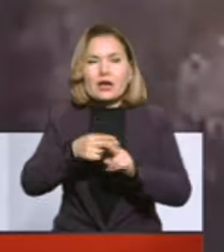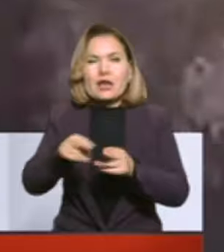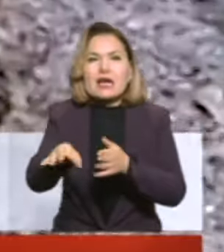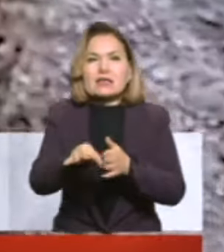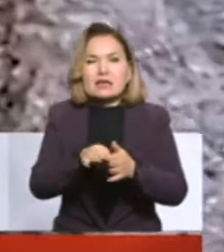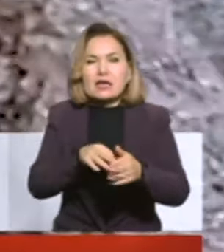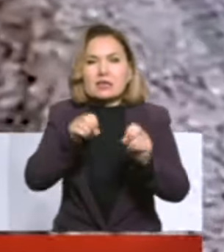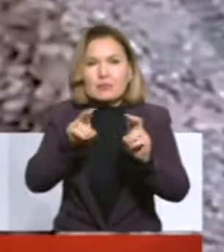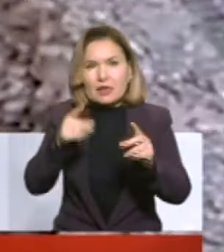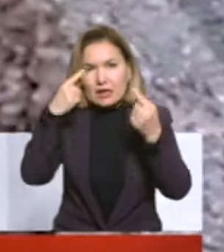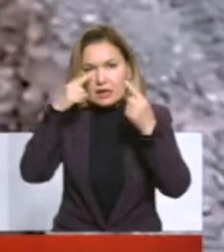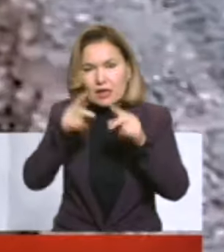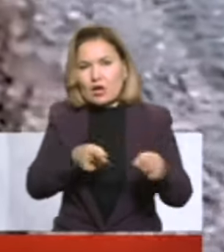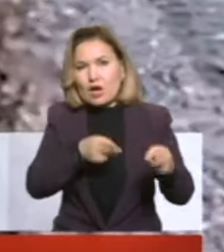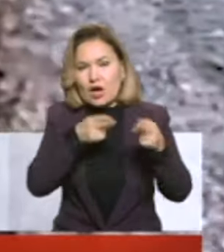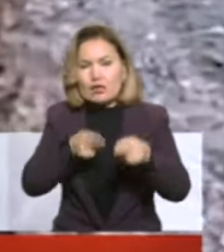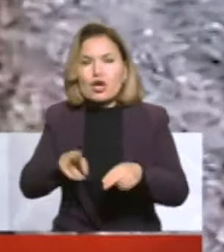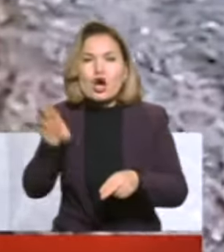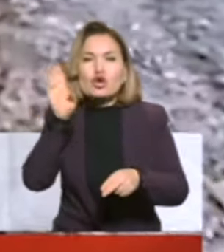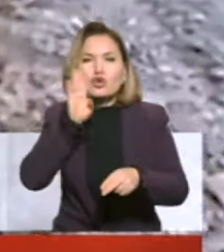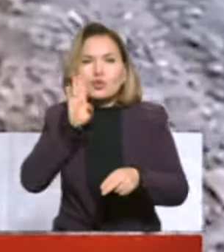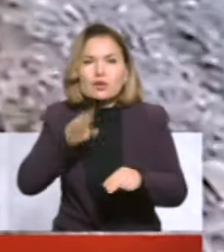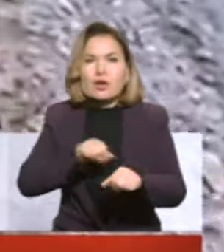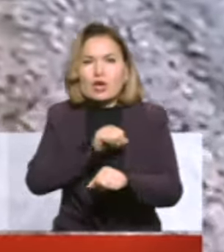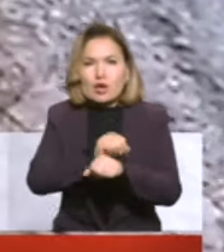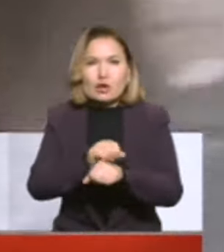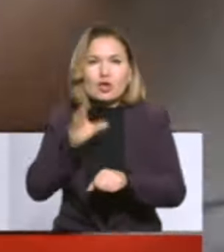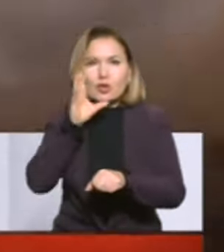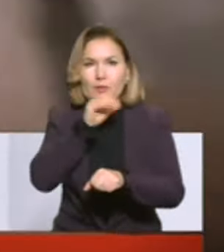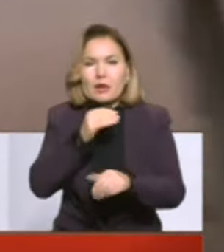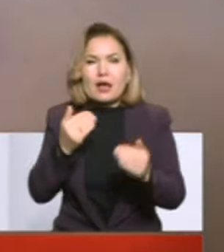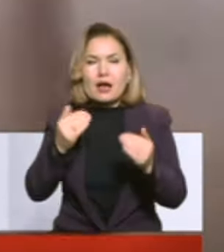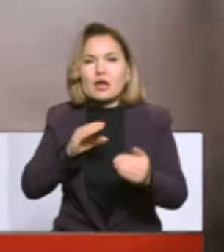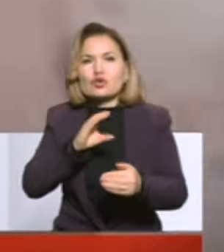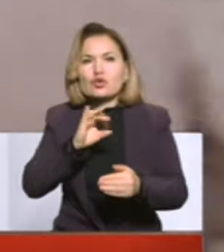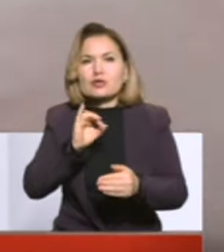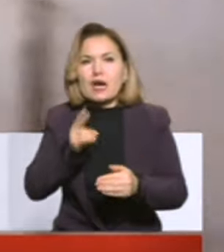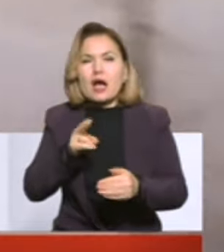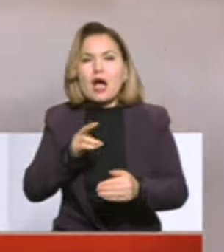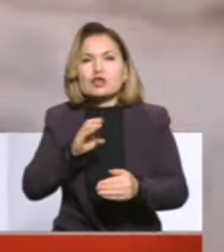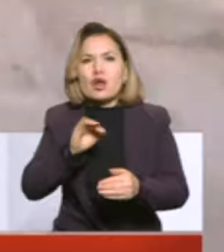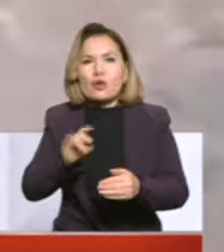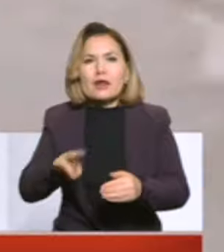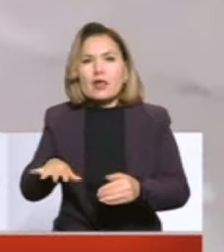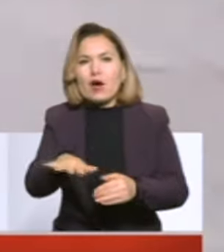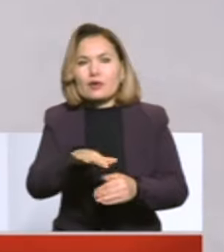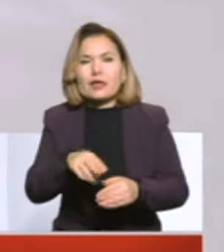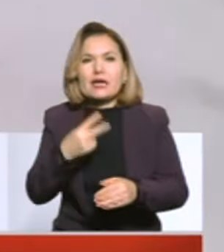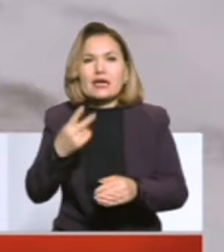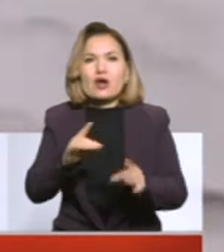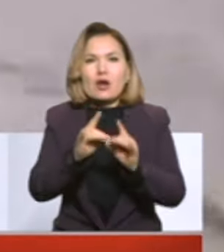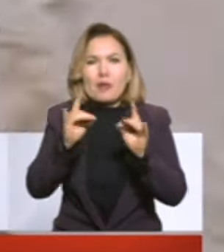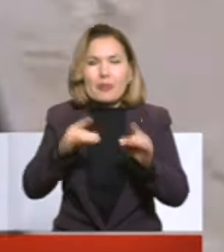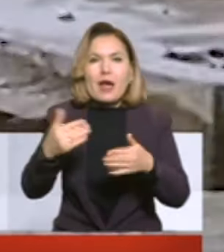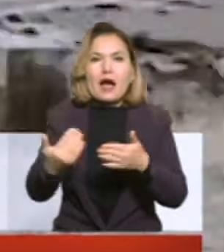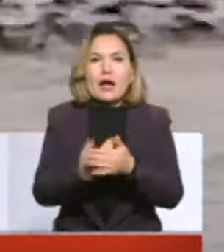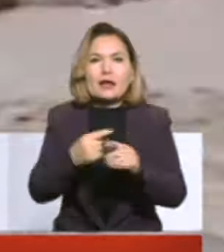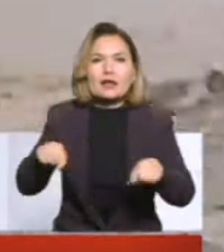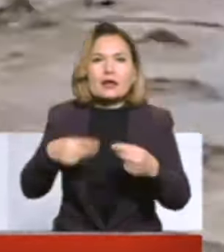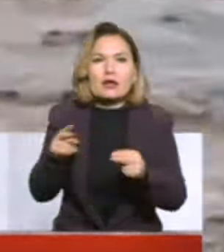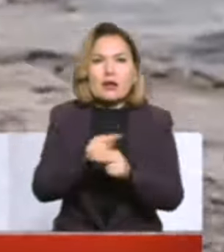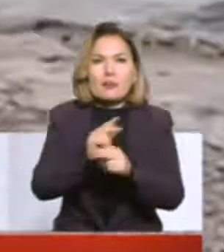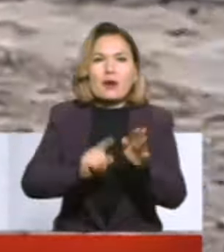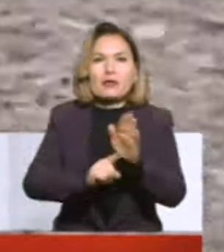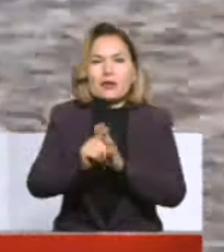кезінде арнайы техника мен судың ағысы бұрылып, қауіп сейілді. Қазір Созақ пен Сауран аудандарындағы екі көпір қайта қалпына